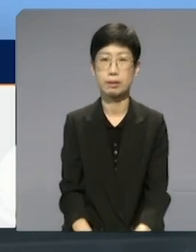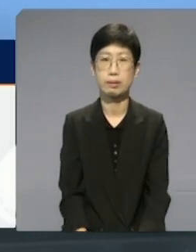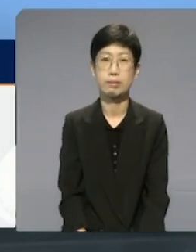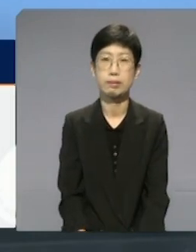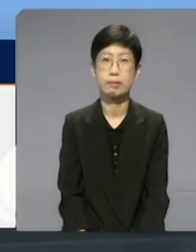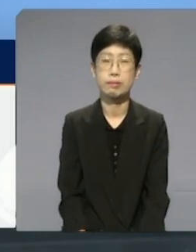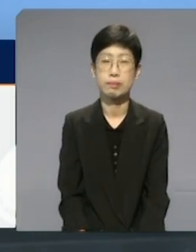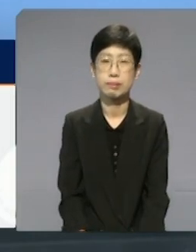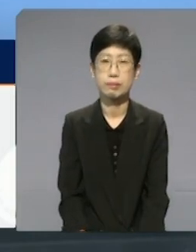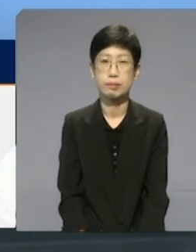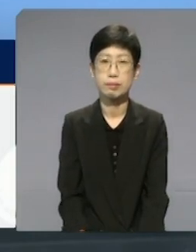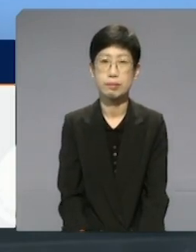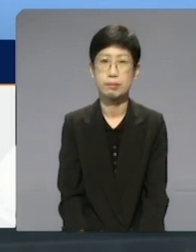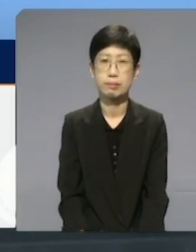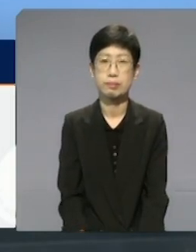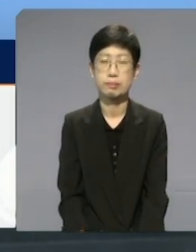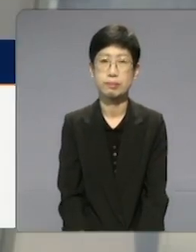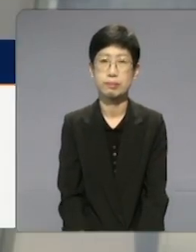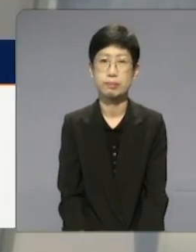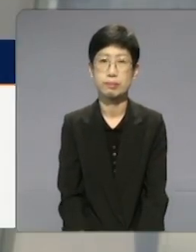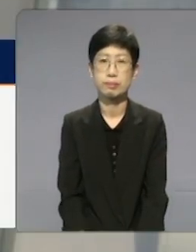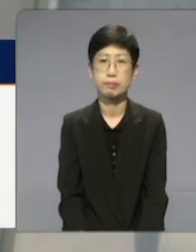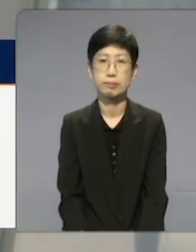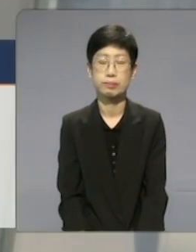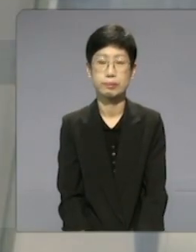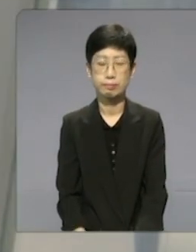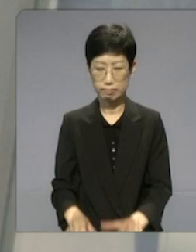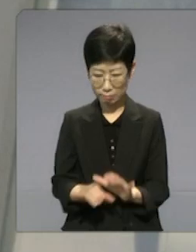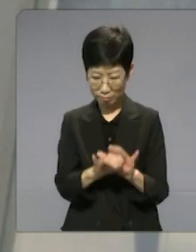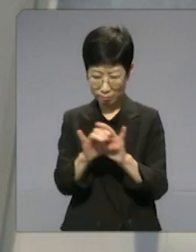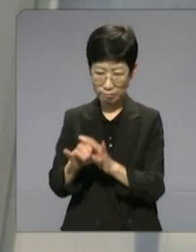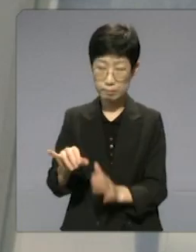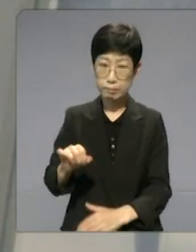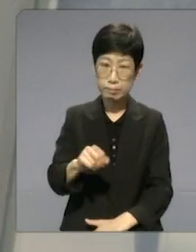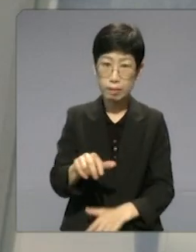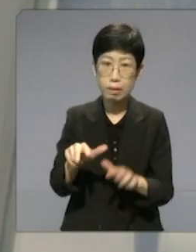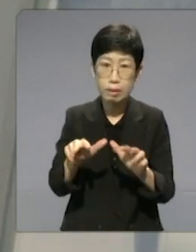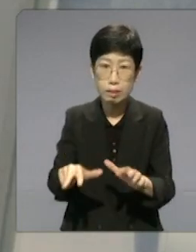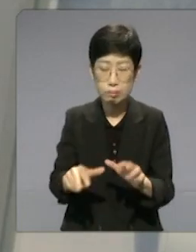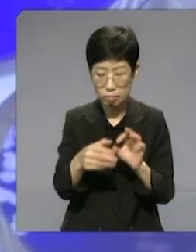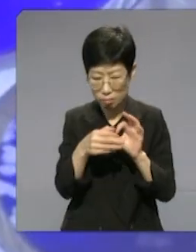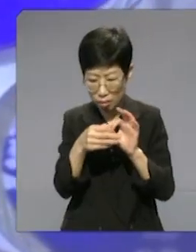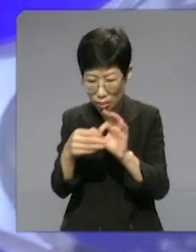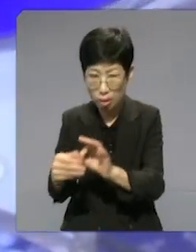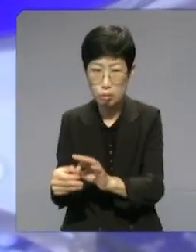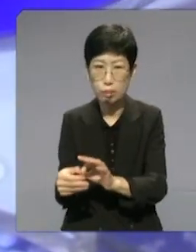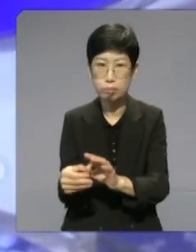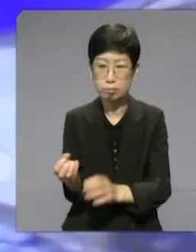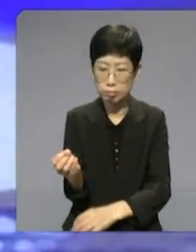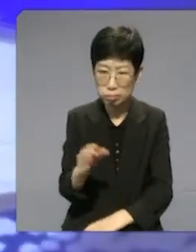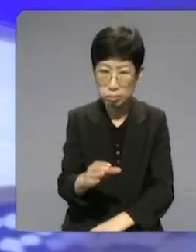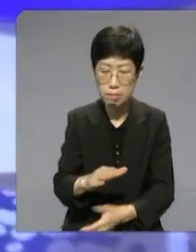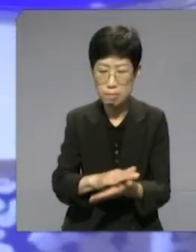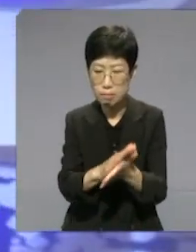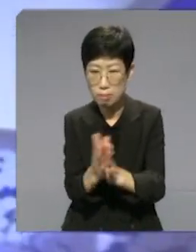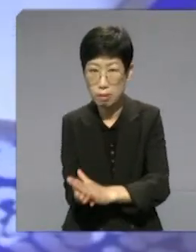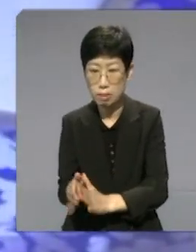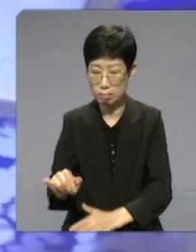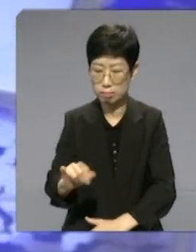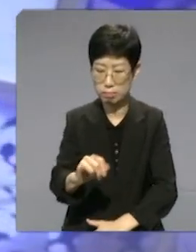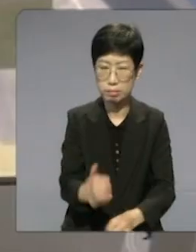reported COVID-19 deaths to WHO. 코로나19 바이러스는 지금도 수없이 많은 하위 변이종을 만들어내고